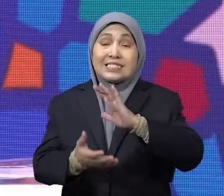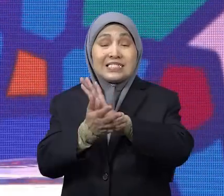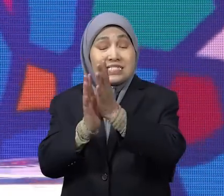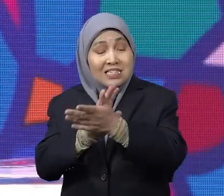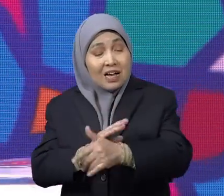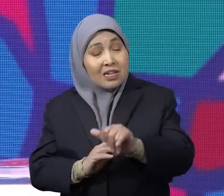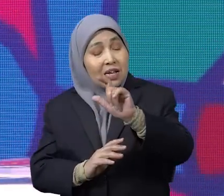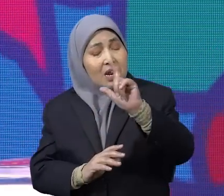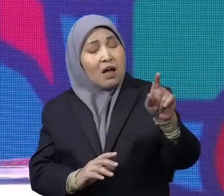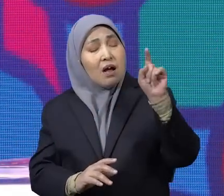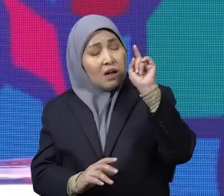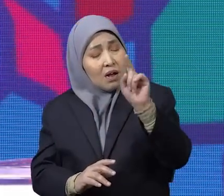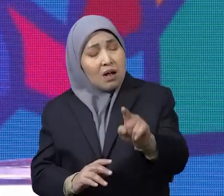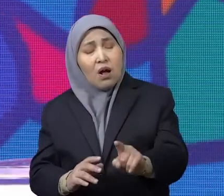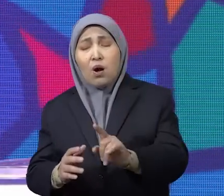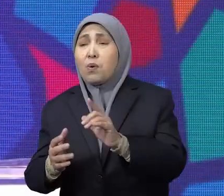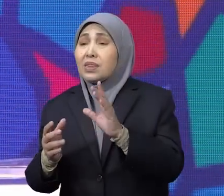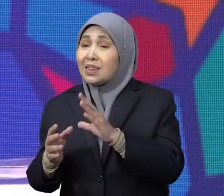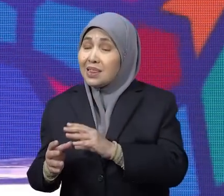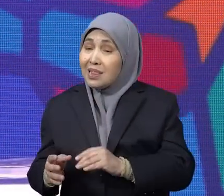يَقُولُ لَهُ كُنْ